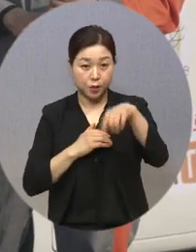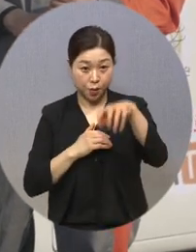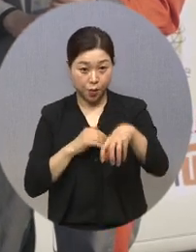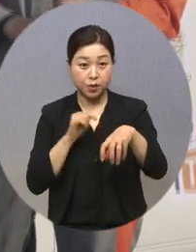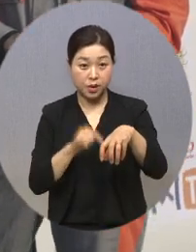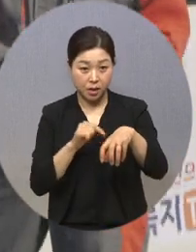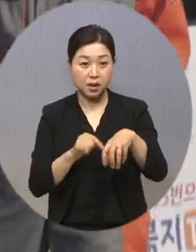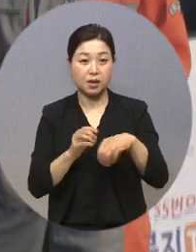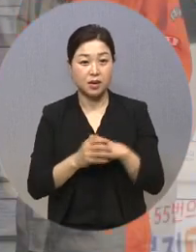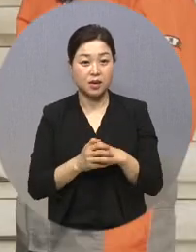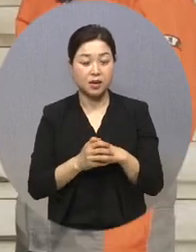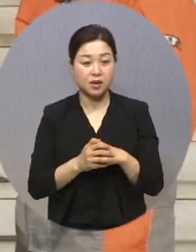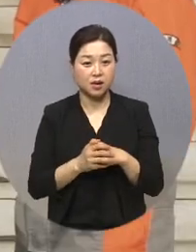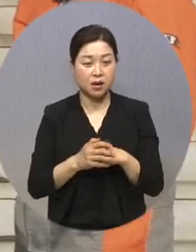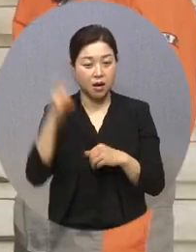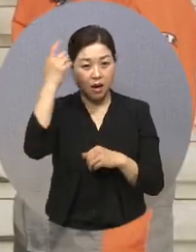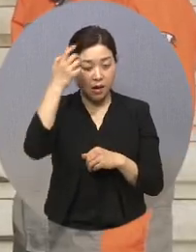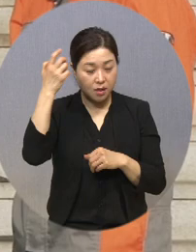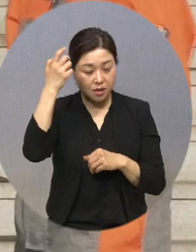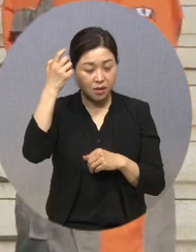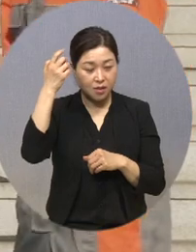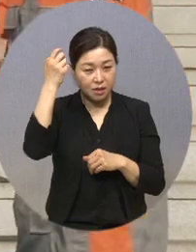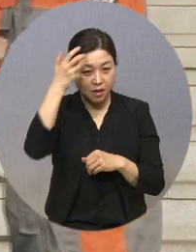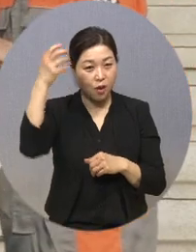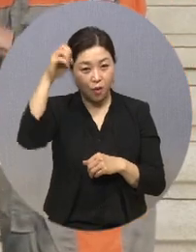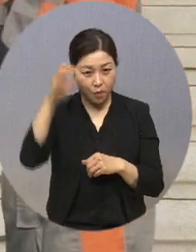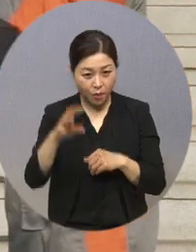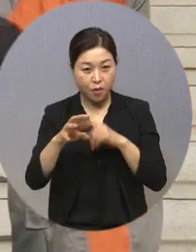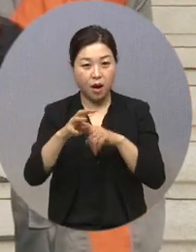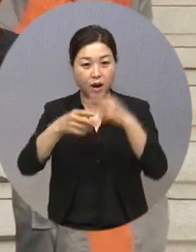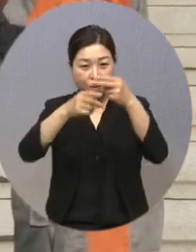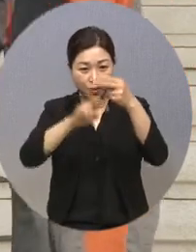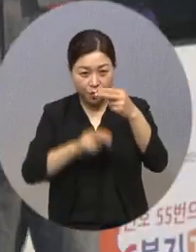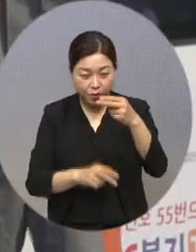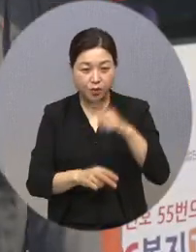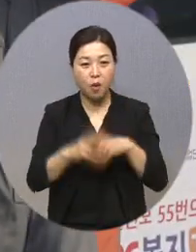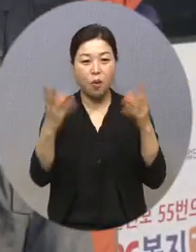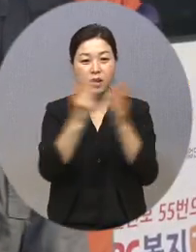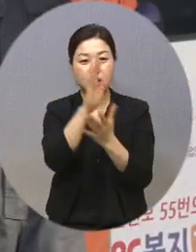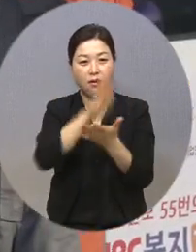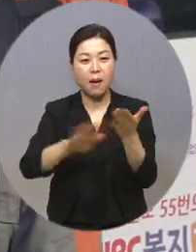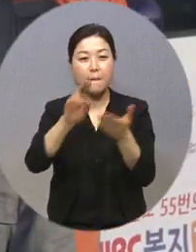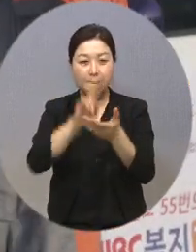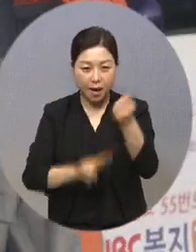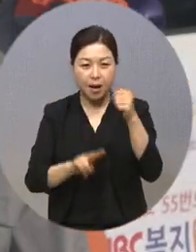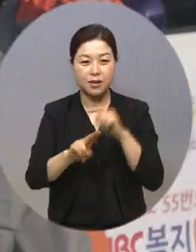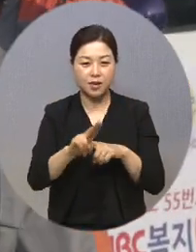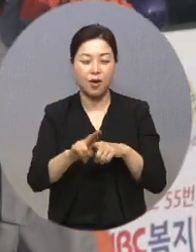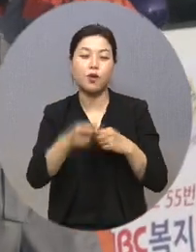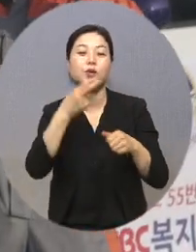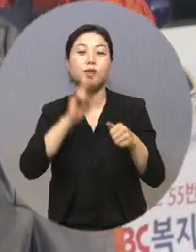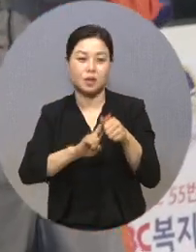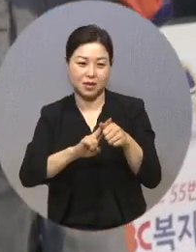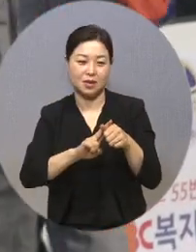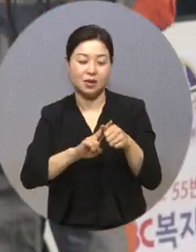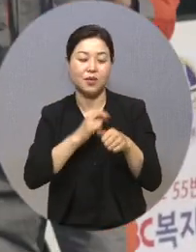영광 굴비 완판 도전하겠습니다. 뭐라고요? 완판